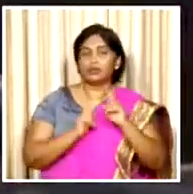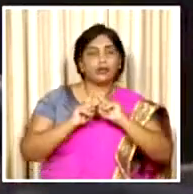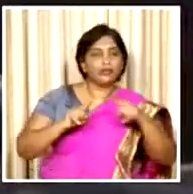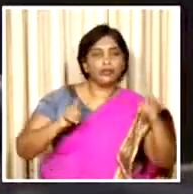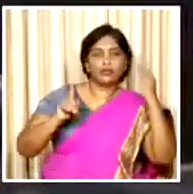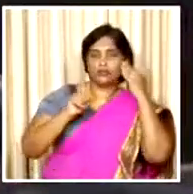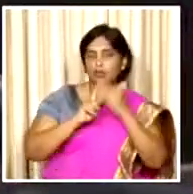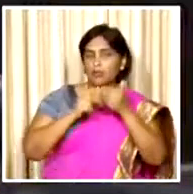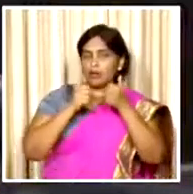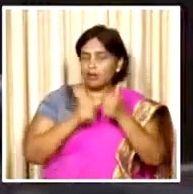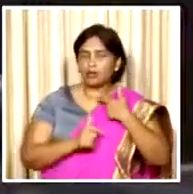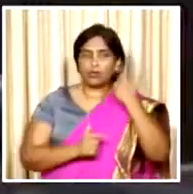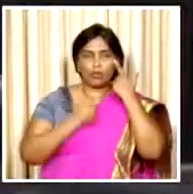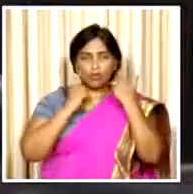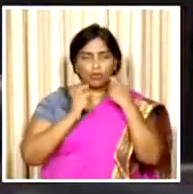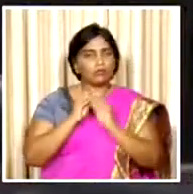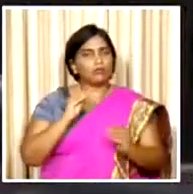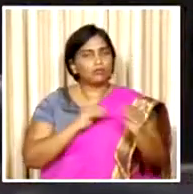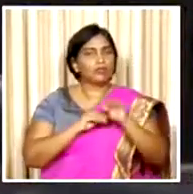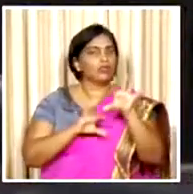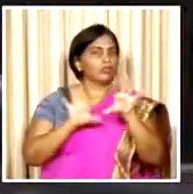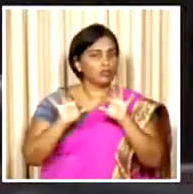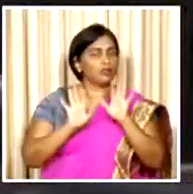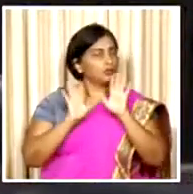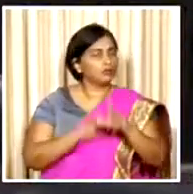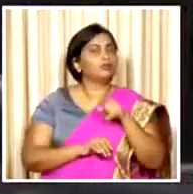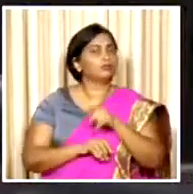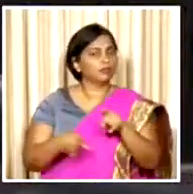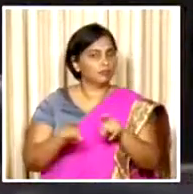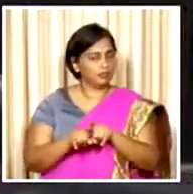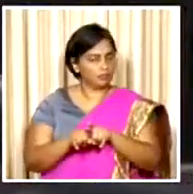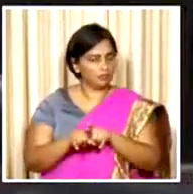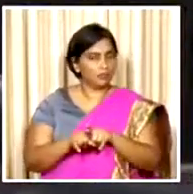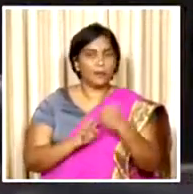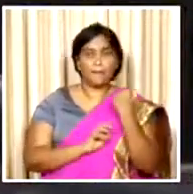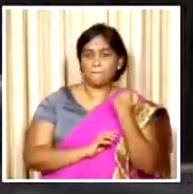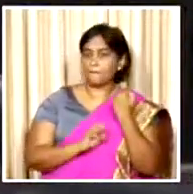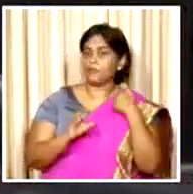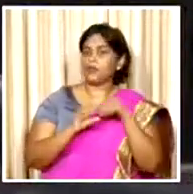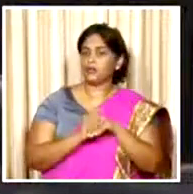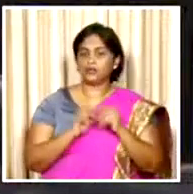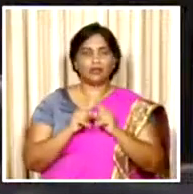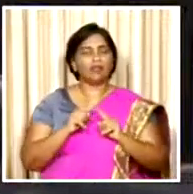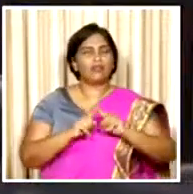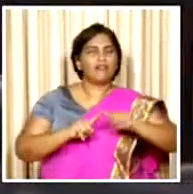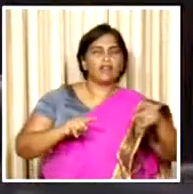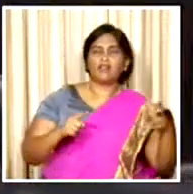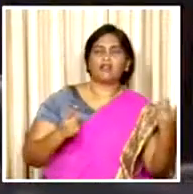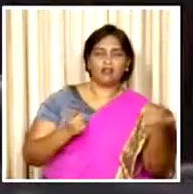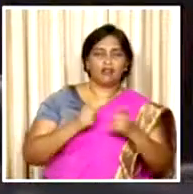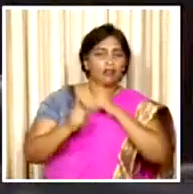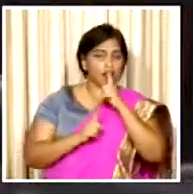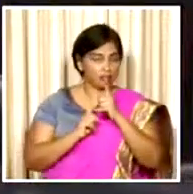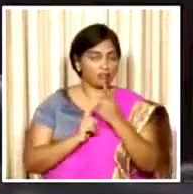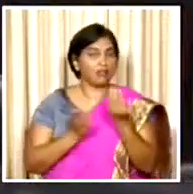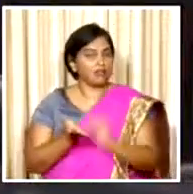ගැන හරියට දැනුවත් වෙලා විකල්ප තෝරගන්න. නමුත් මේ විදියට බලයේ ඉඳගෙන විකල්ප නැහැ කියන කතාව